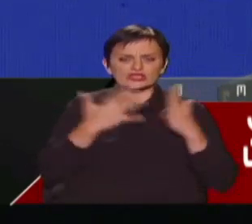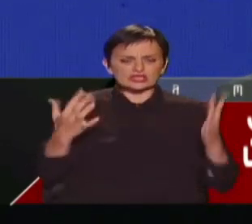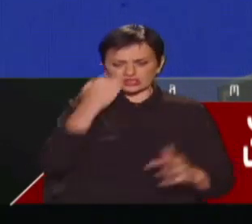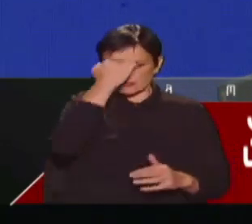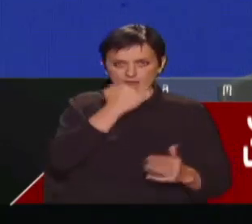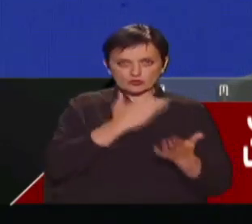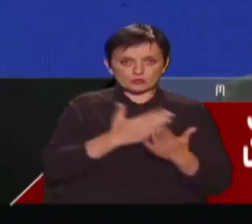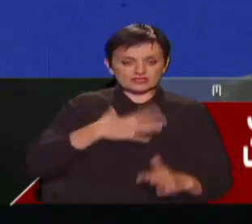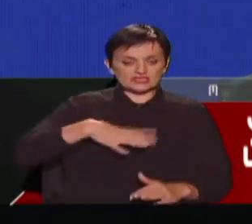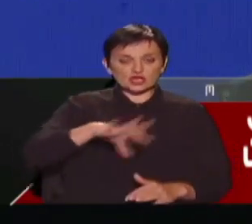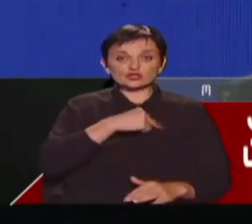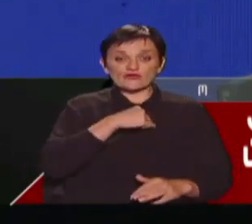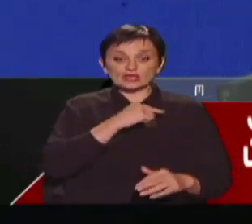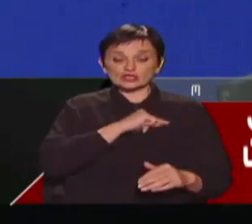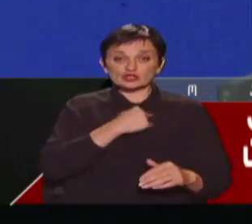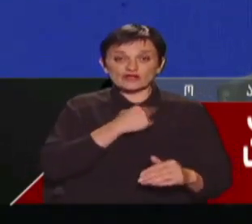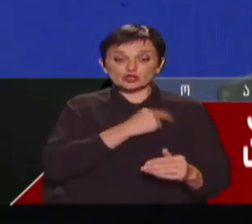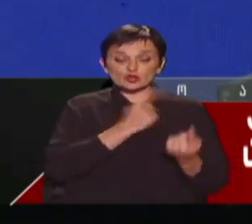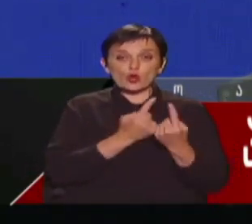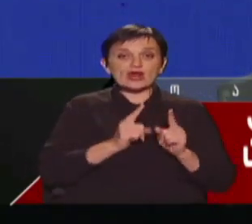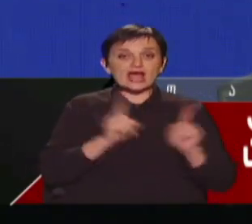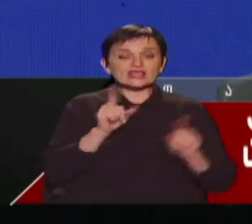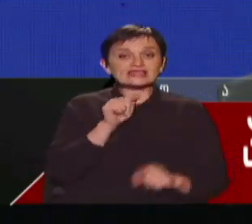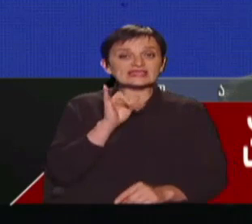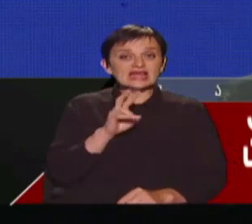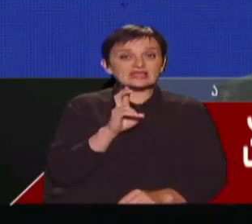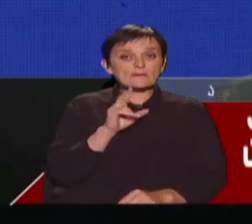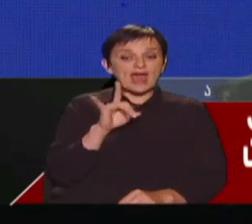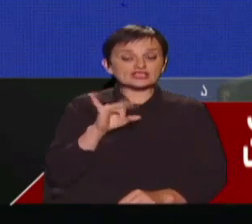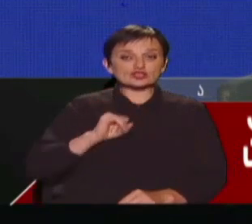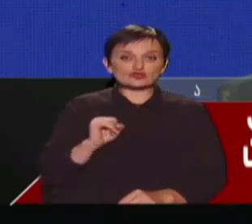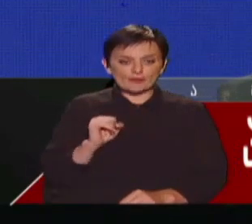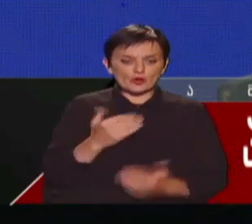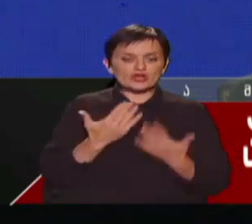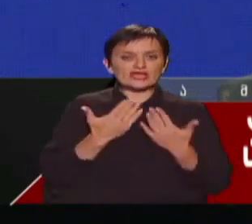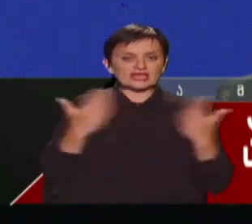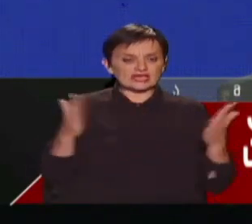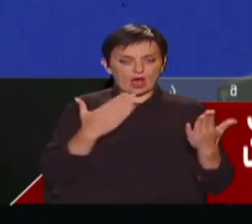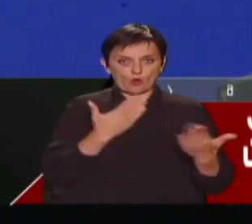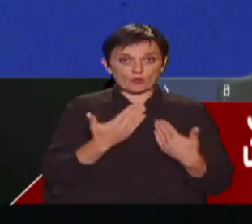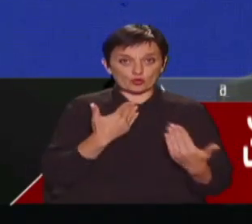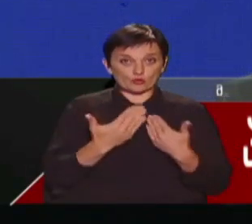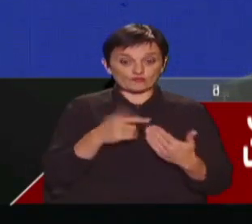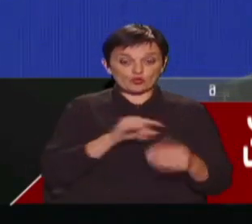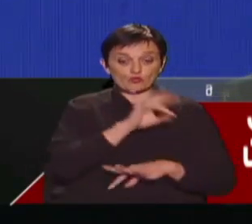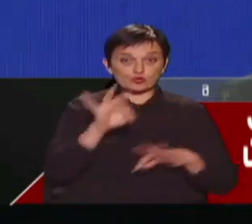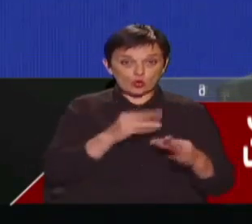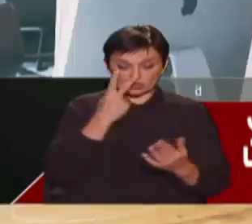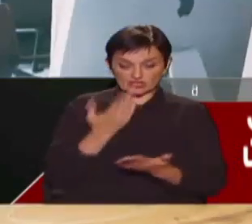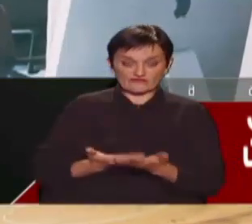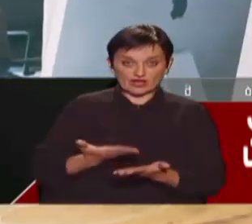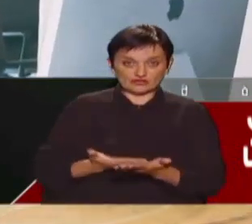ვარ საქართველოში ჩვენი კოლეგების და განსაკუთრებით თინათინ ბერძენიშვილის მეგობრობისთვის და ღიაობისთვის, რომელიც მათ ამ პროექტში